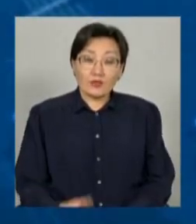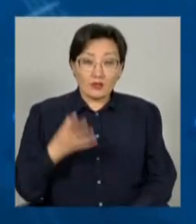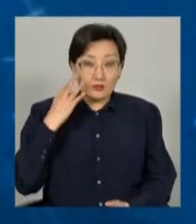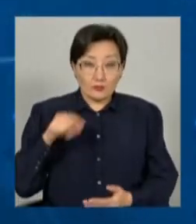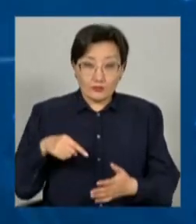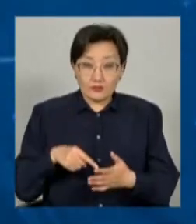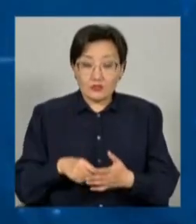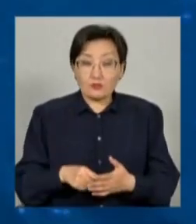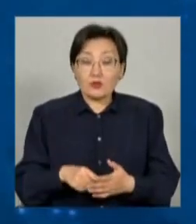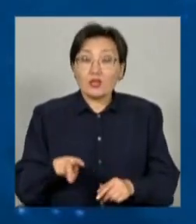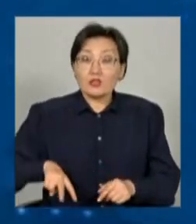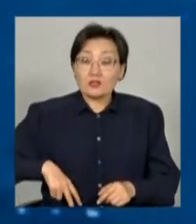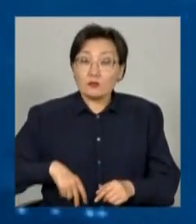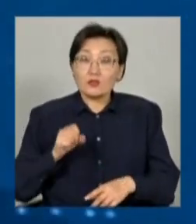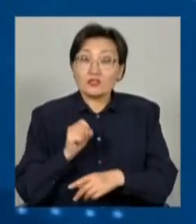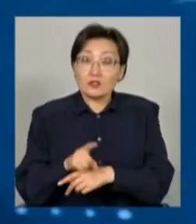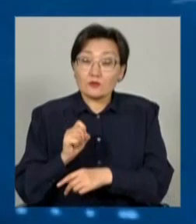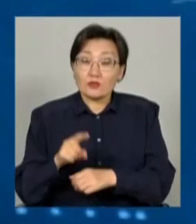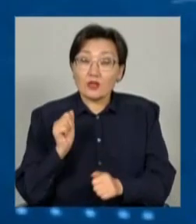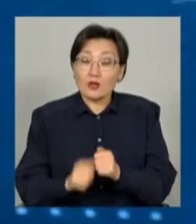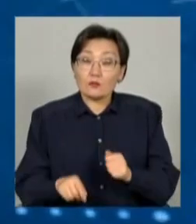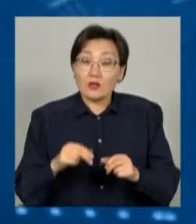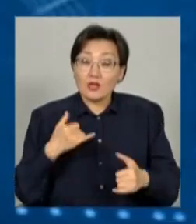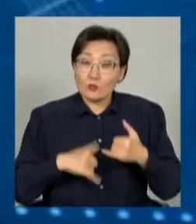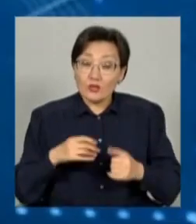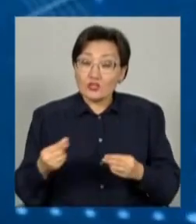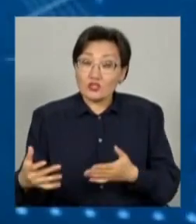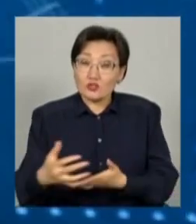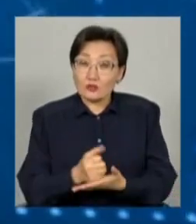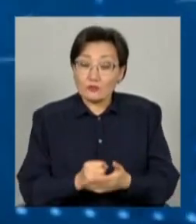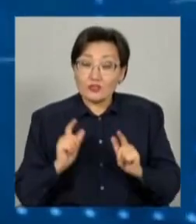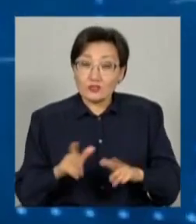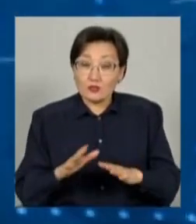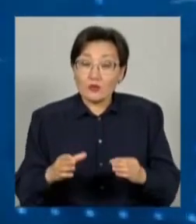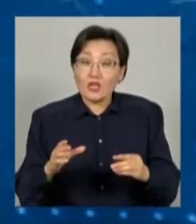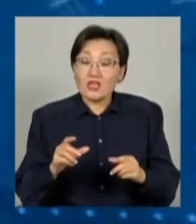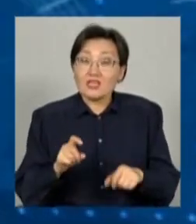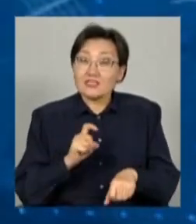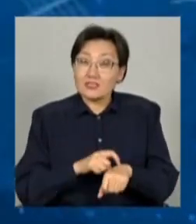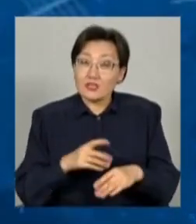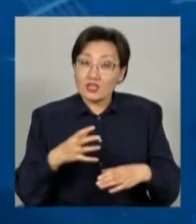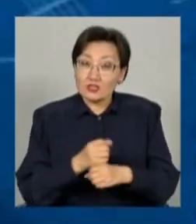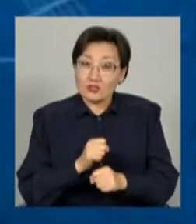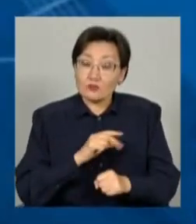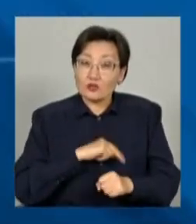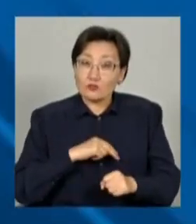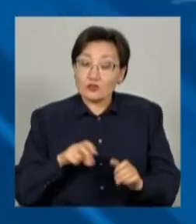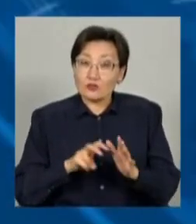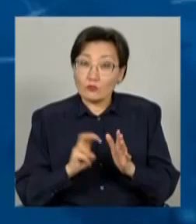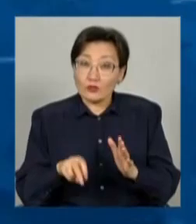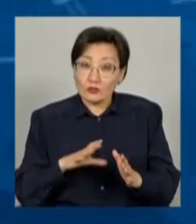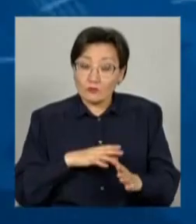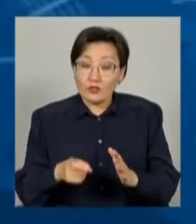Алматы қаласында директордың тапсырмасымен әр мұғалімнен ақша жиналып, келіспейтіндердің сағаты қысқарып жұмыстан босатылған. Ал